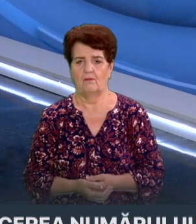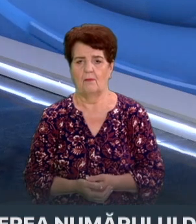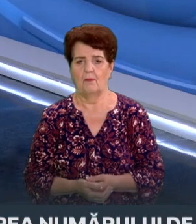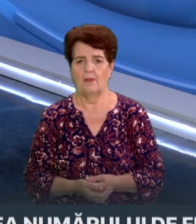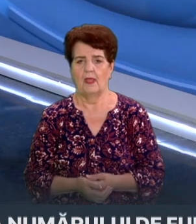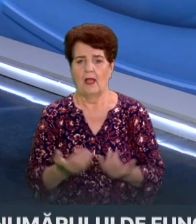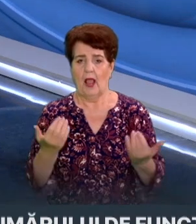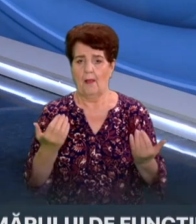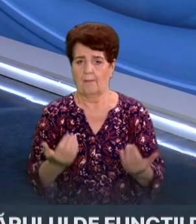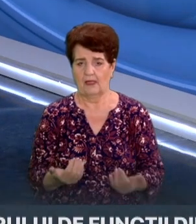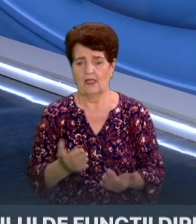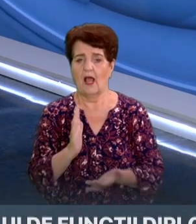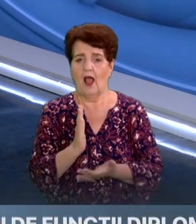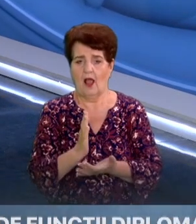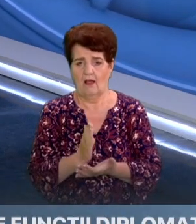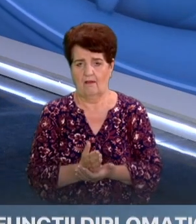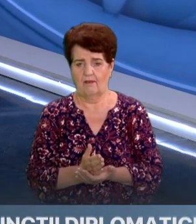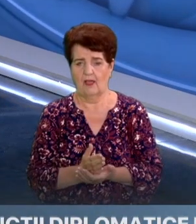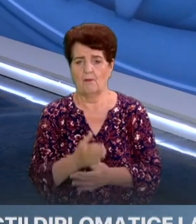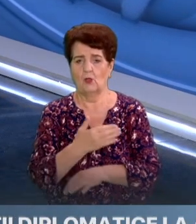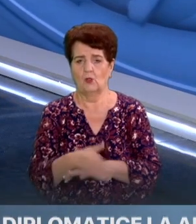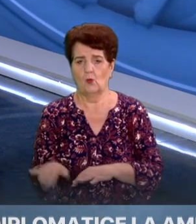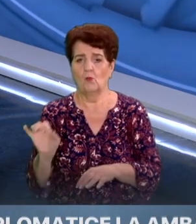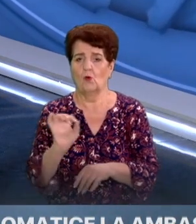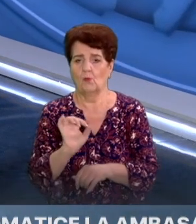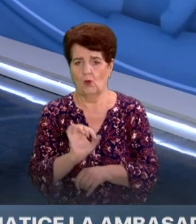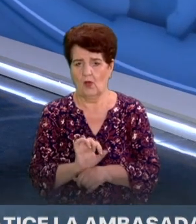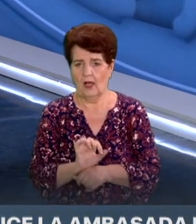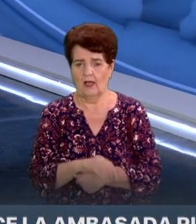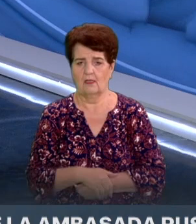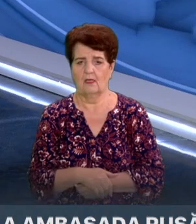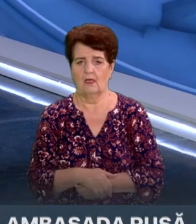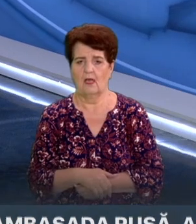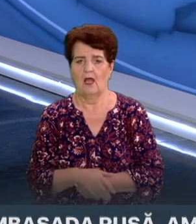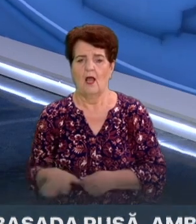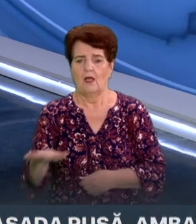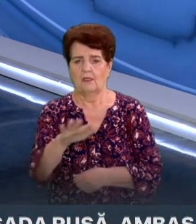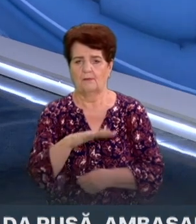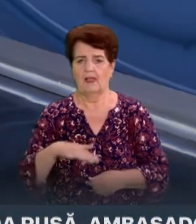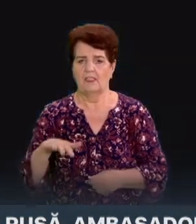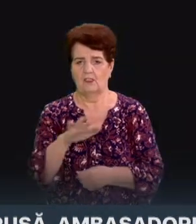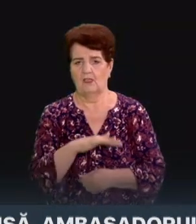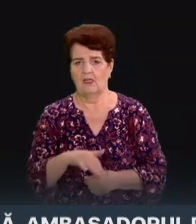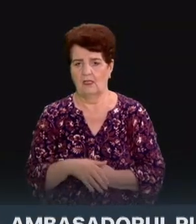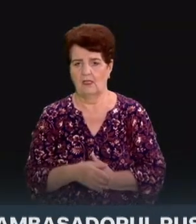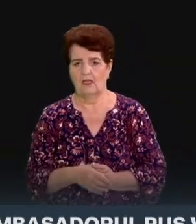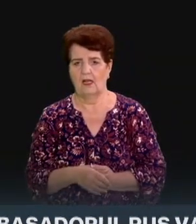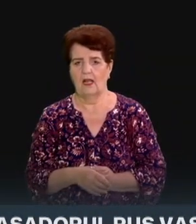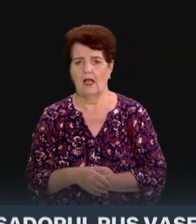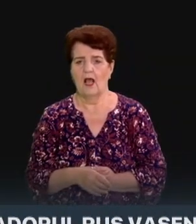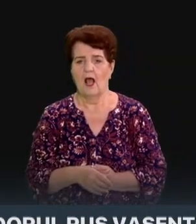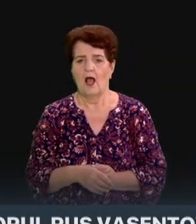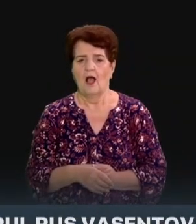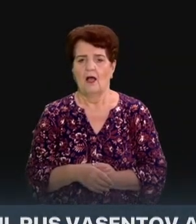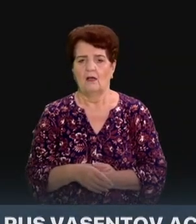Deci, în prezent avem încă drumuri blocate, drumuri care duc spre zonele mai adiacente ale Edinețului. Avem